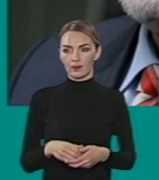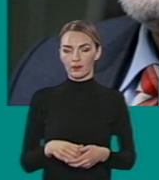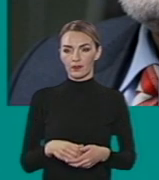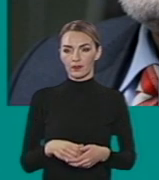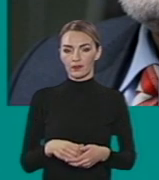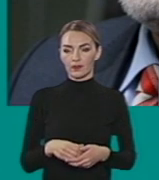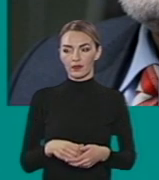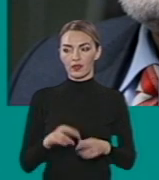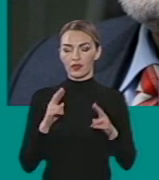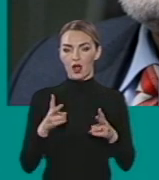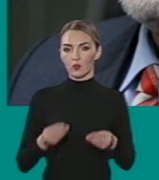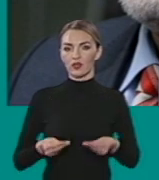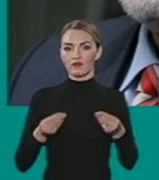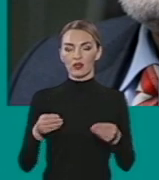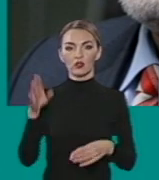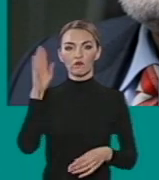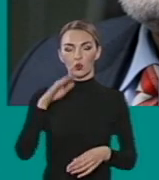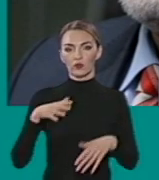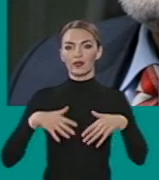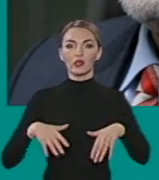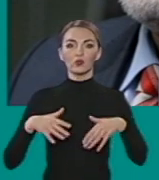до того, як подавати воду в Криму.